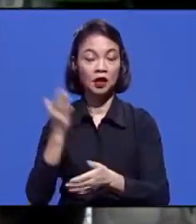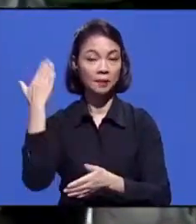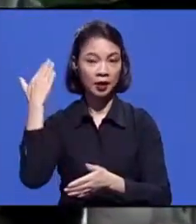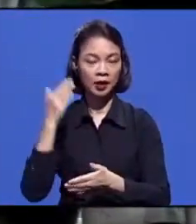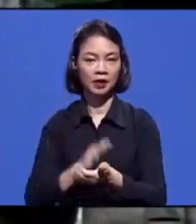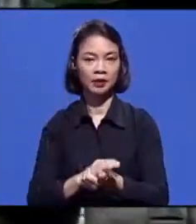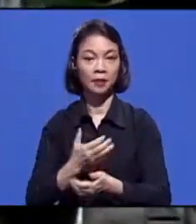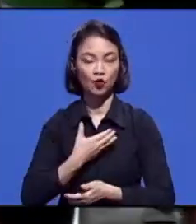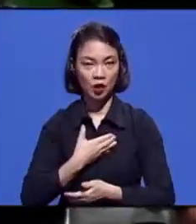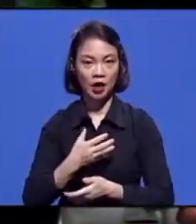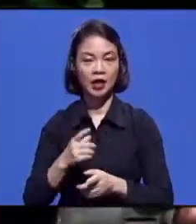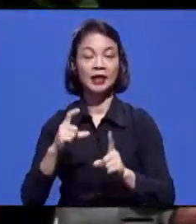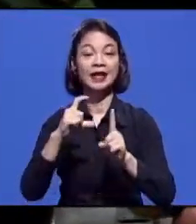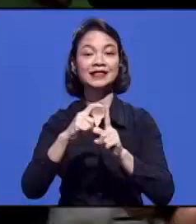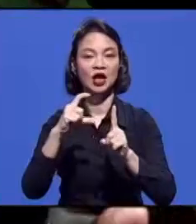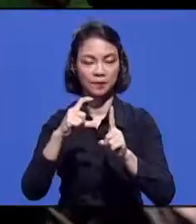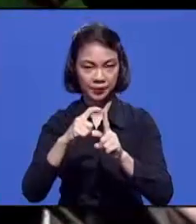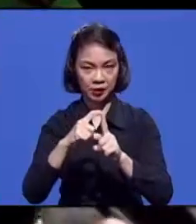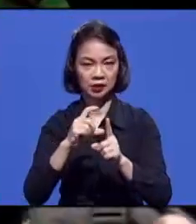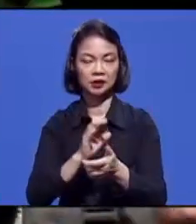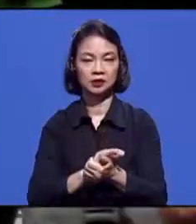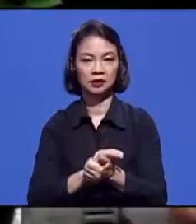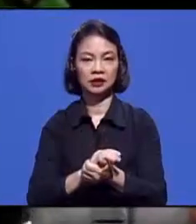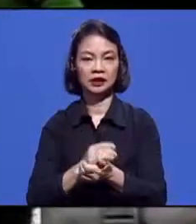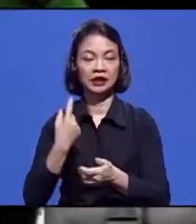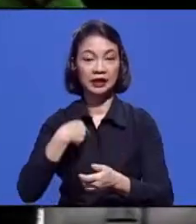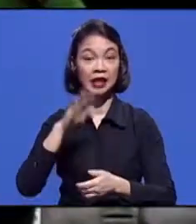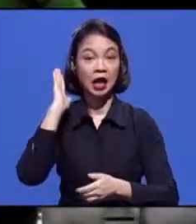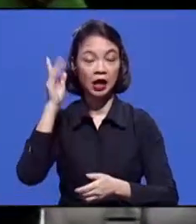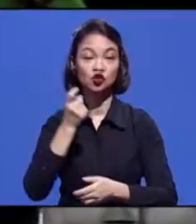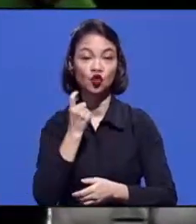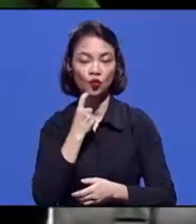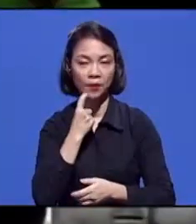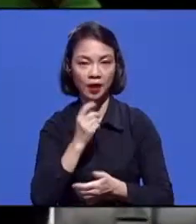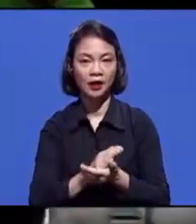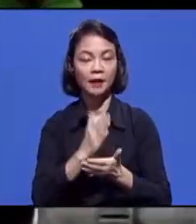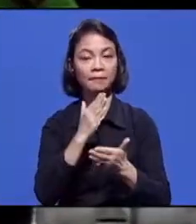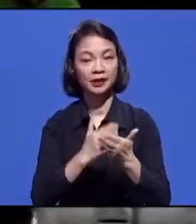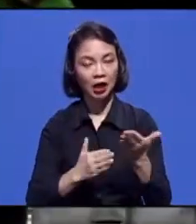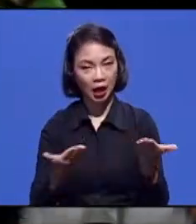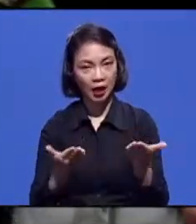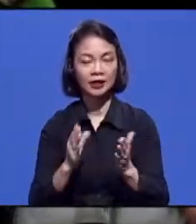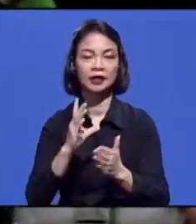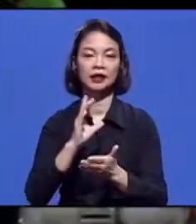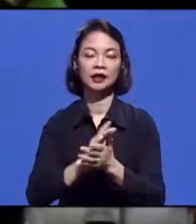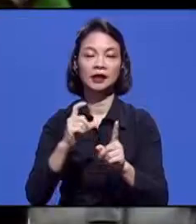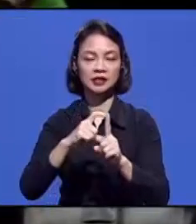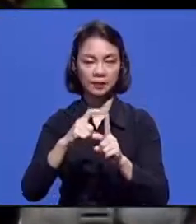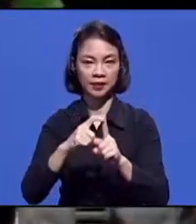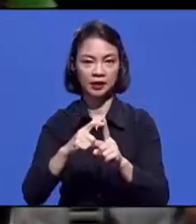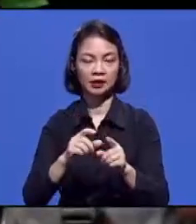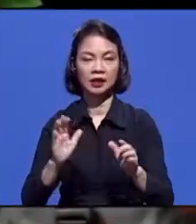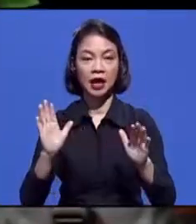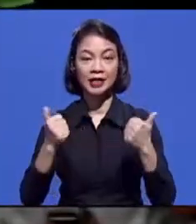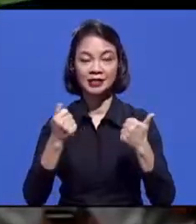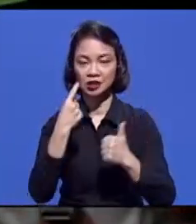mau Desember. Karena, tapi kita akan coba kalau nanti bisa pertengahan atau apa, asal swabnya kita